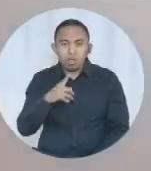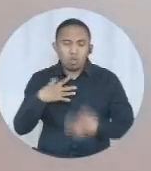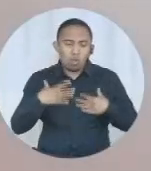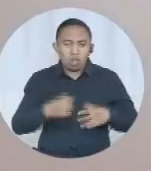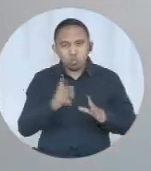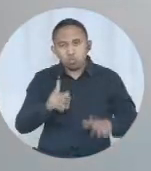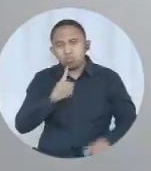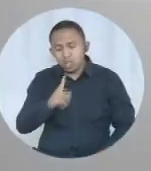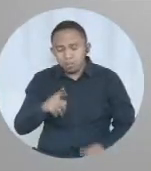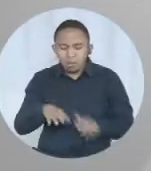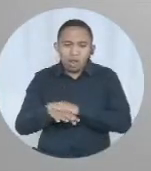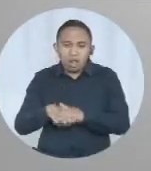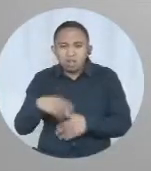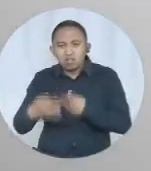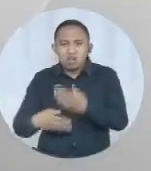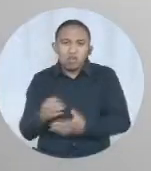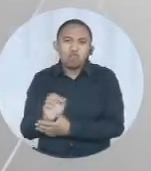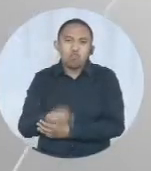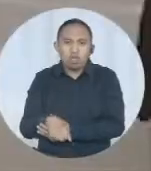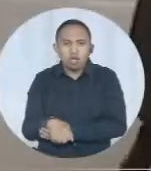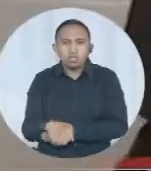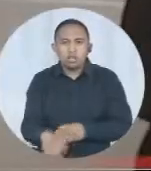ny Murarinena sy Rodriguez Afmaly.